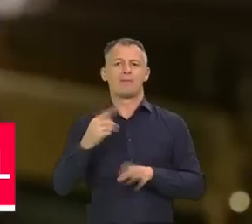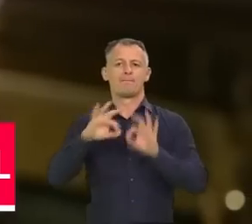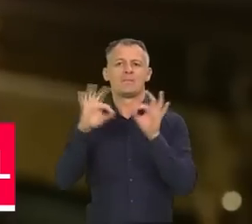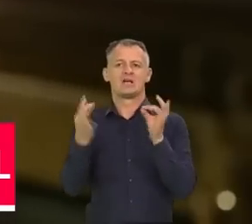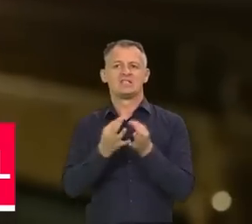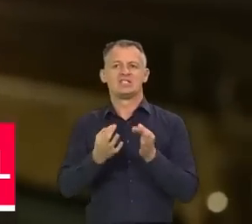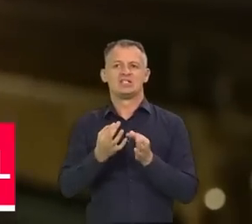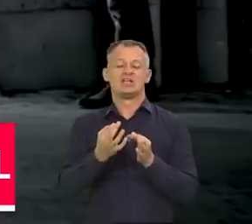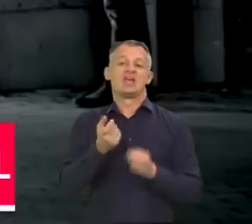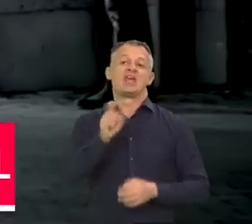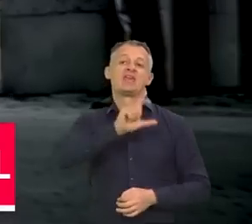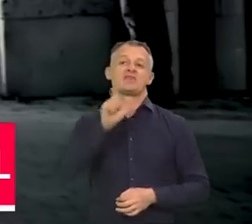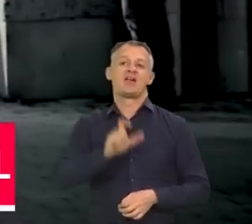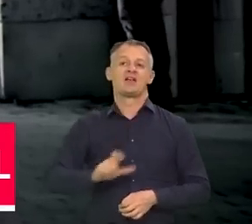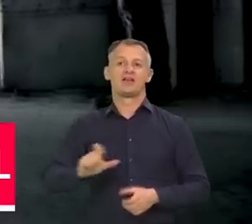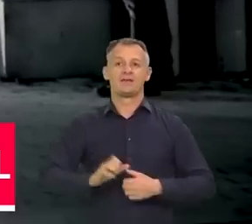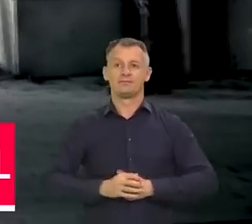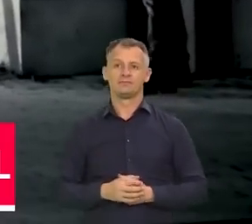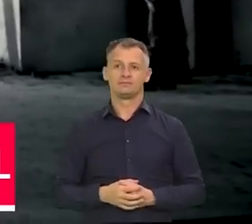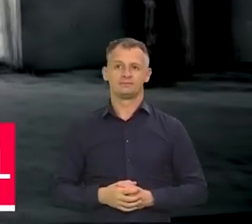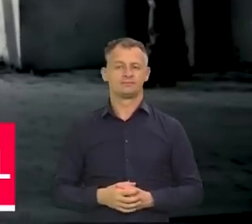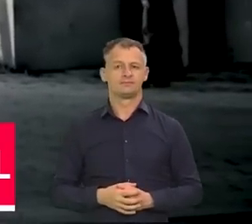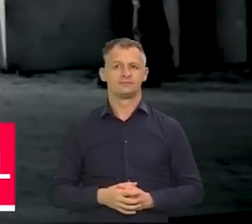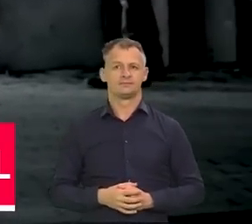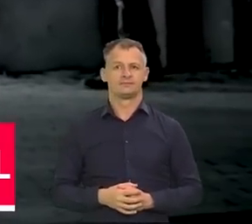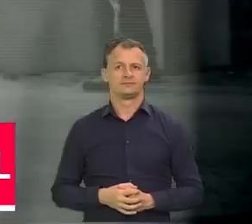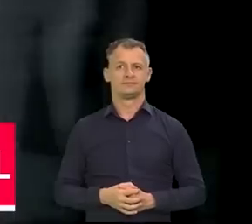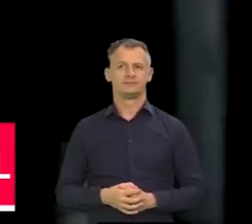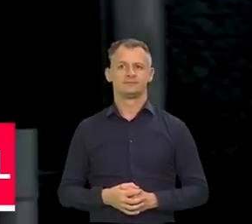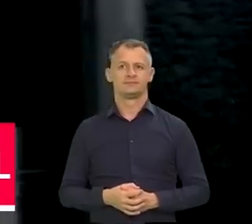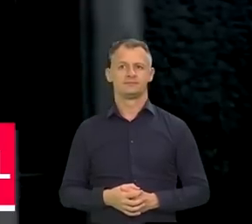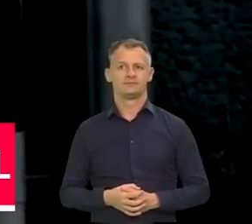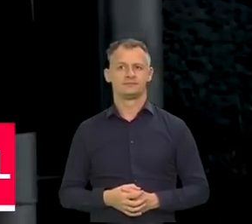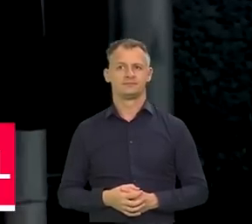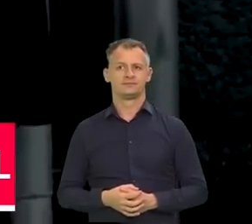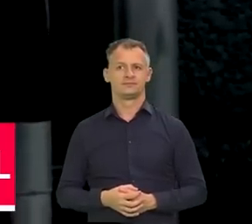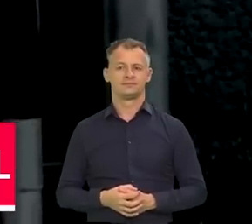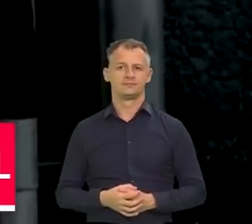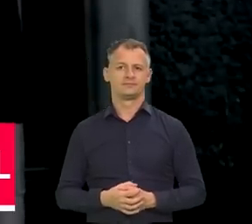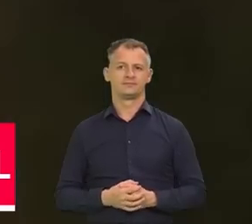Mm-hmm.